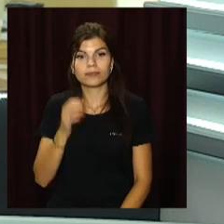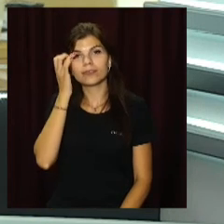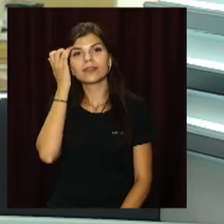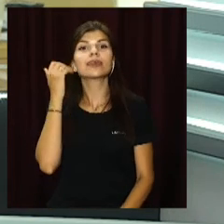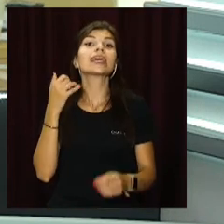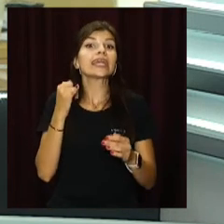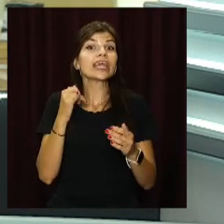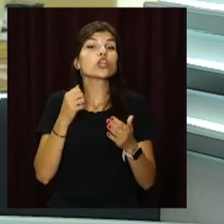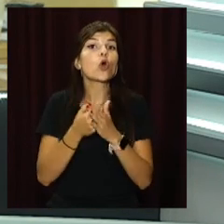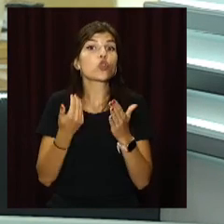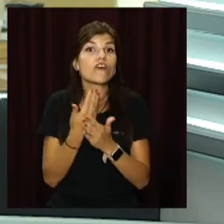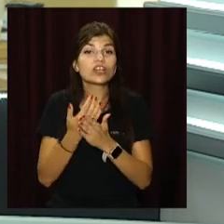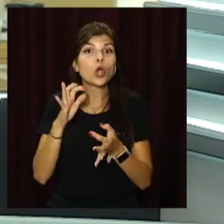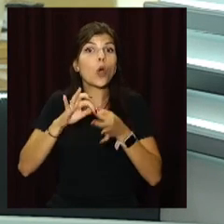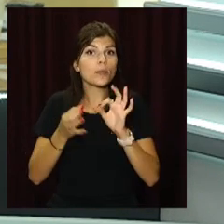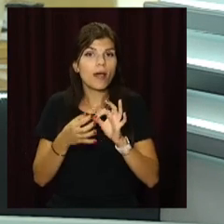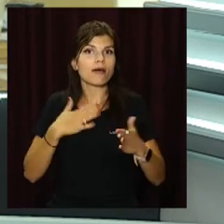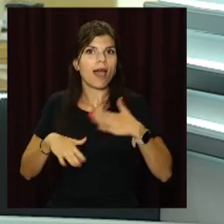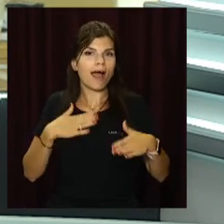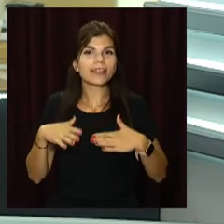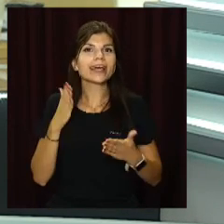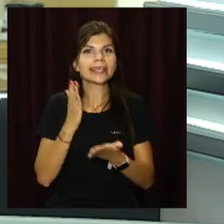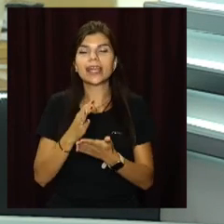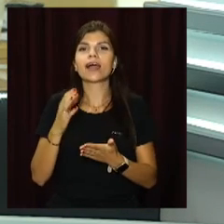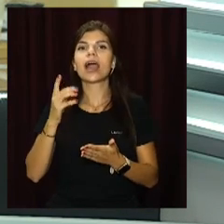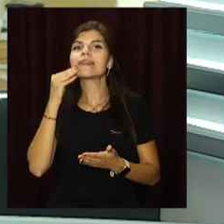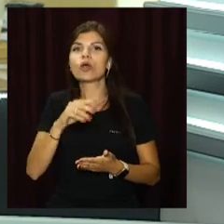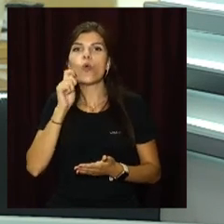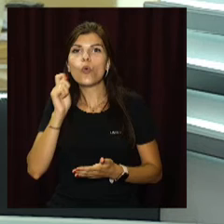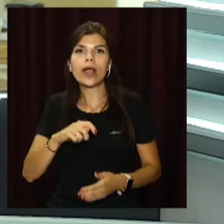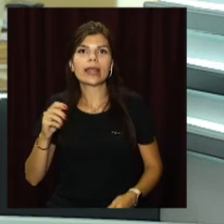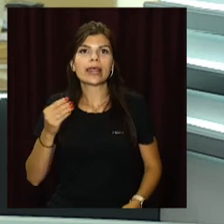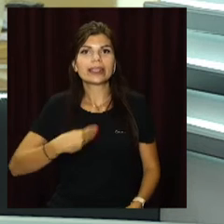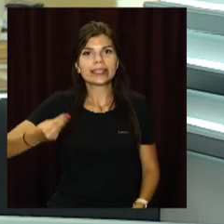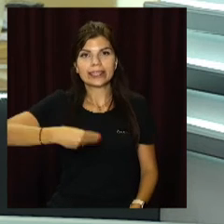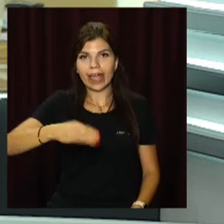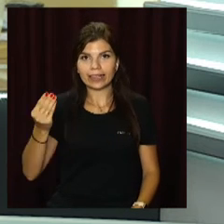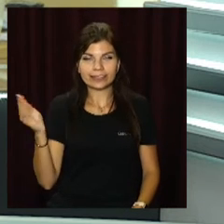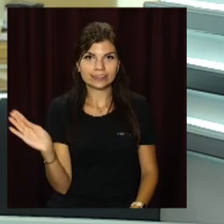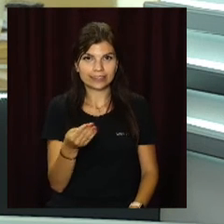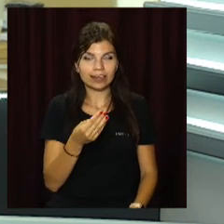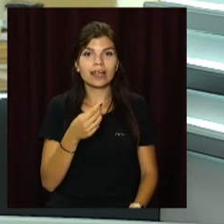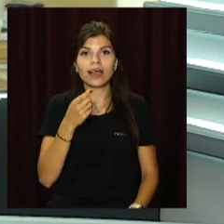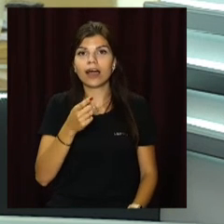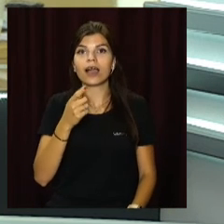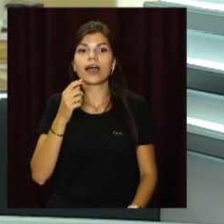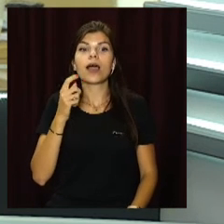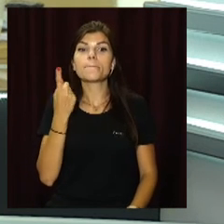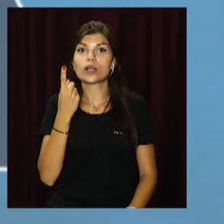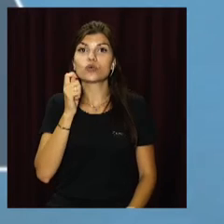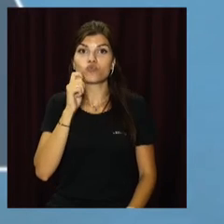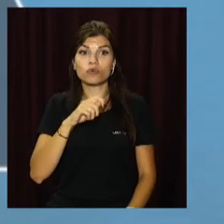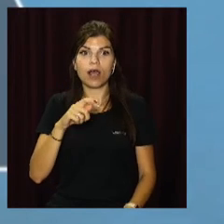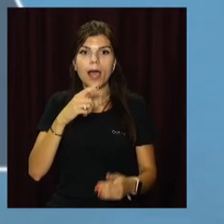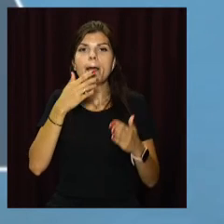І до новин з Олімпіади. Продовжує радувати своїх прихильників найкраща українська тенісистка Еліна Світоліна. Перша ракетка України